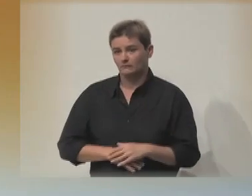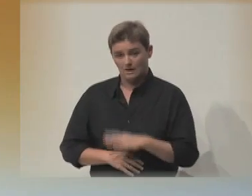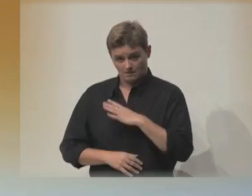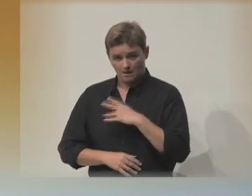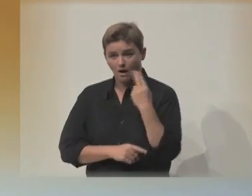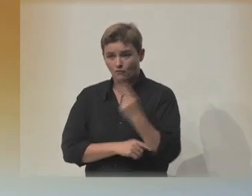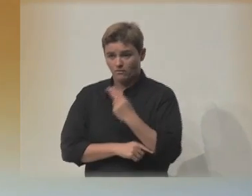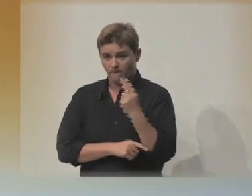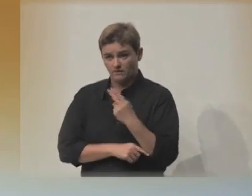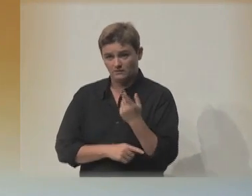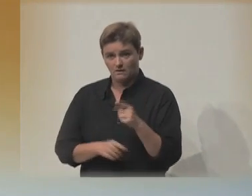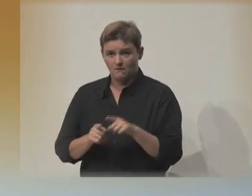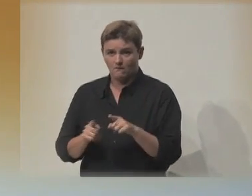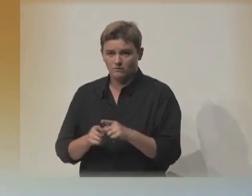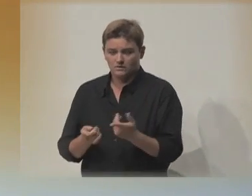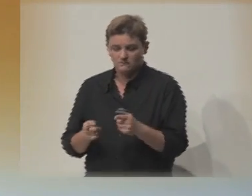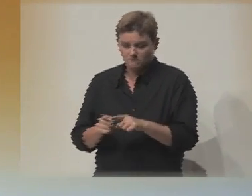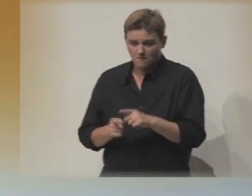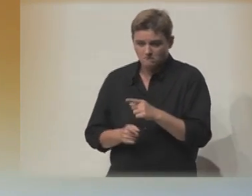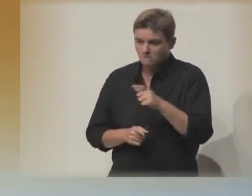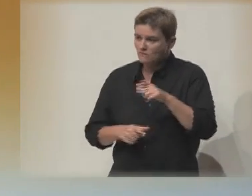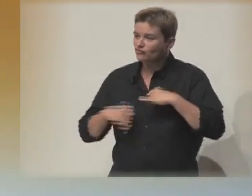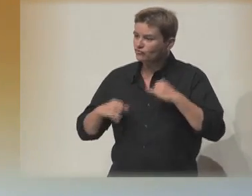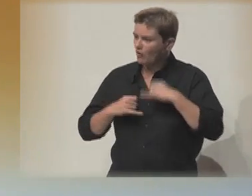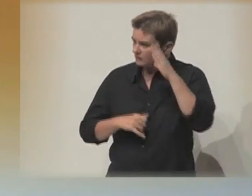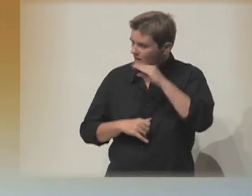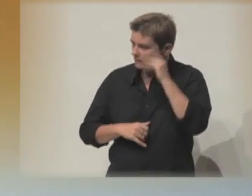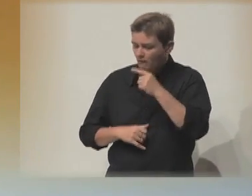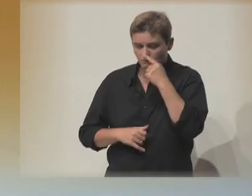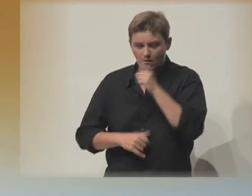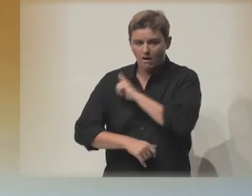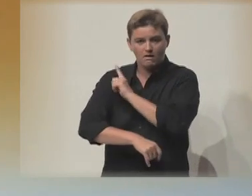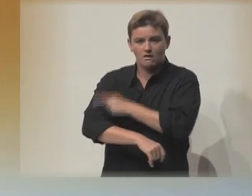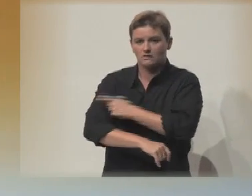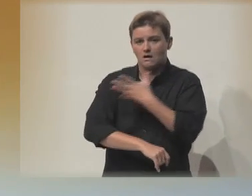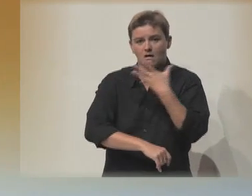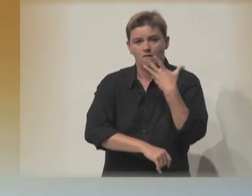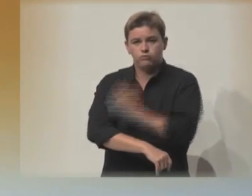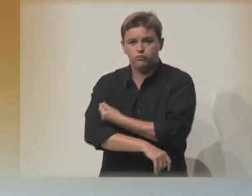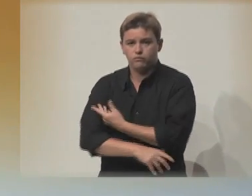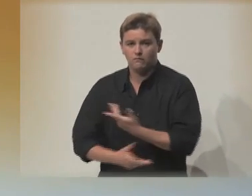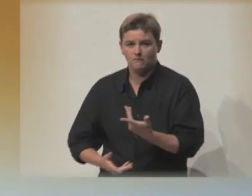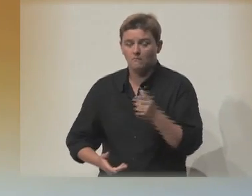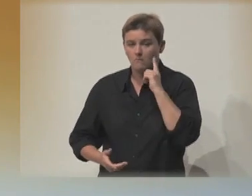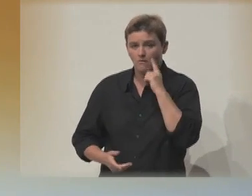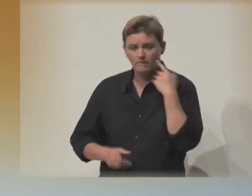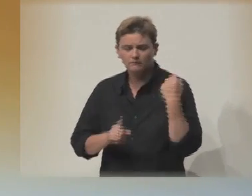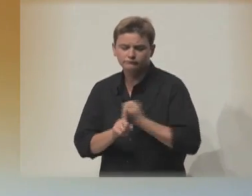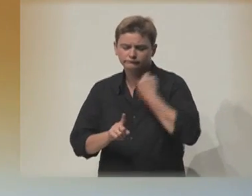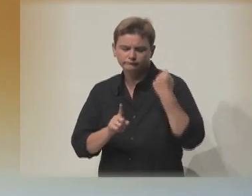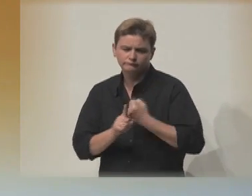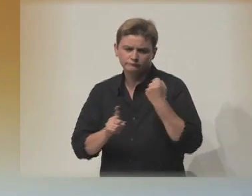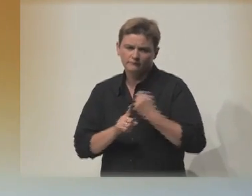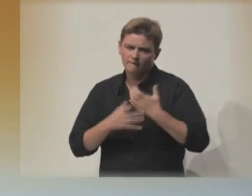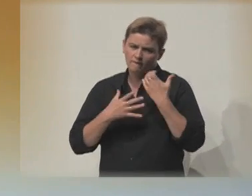d'étudiants ont le sentiment d'avoir épuisé leurs forces dans une lutte pour défendre des